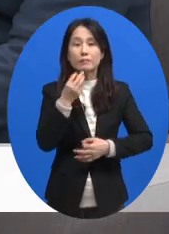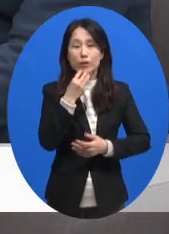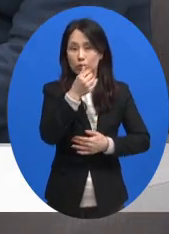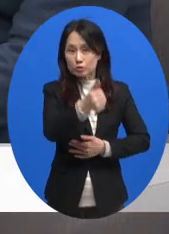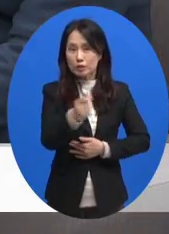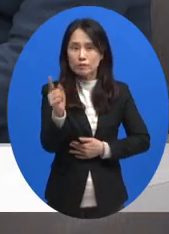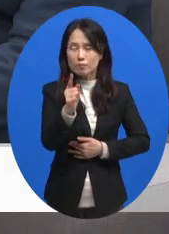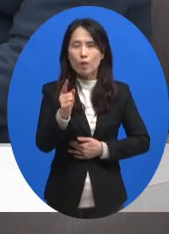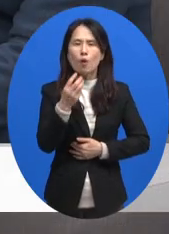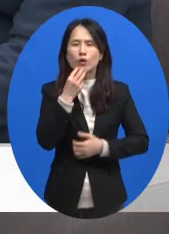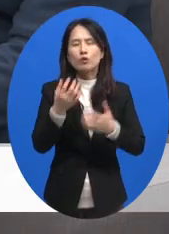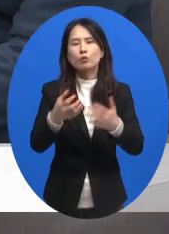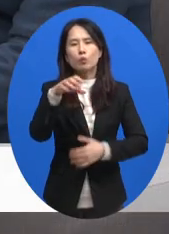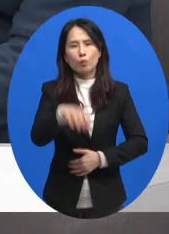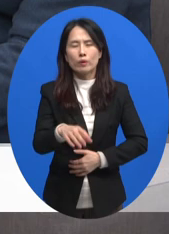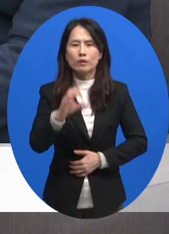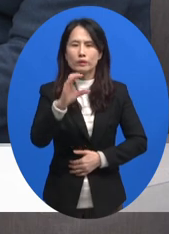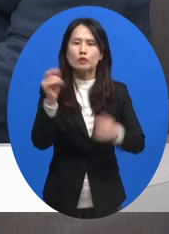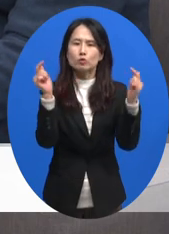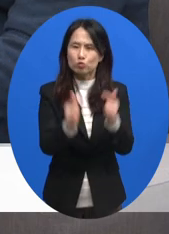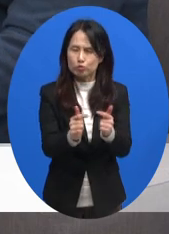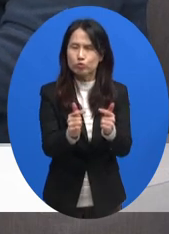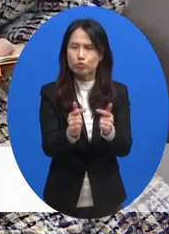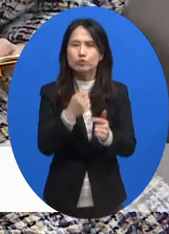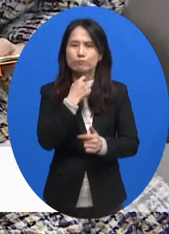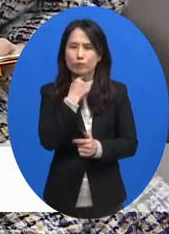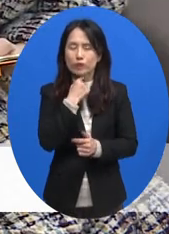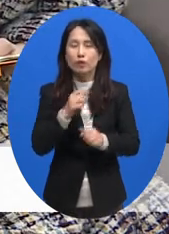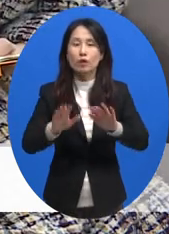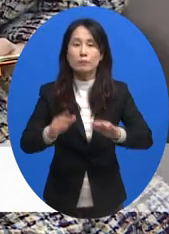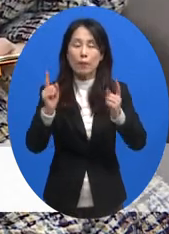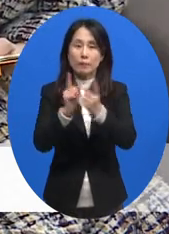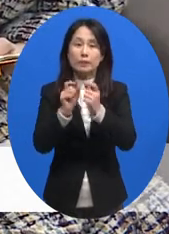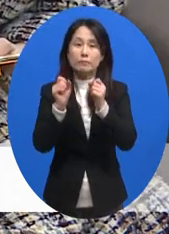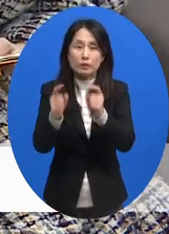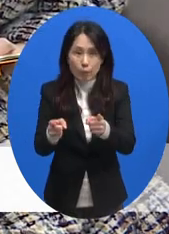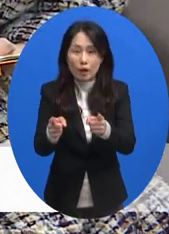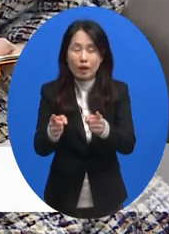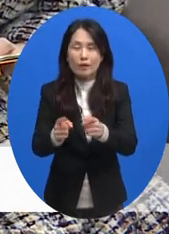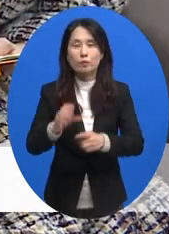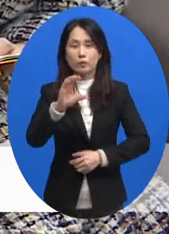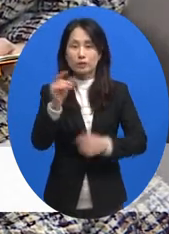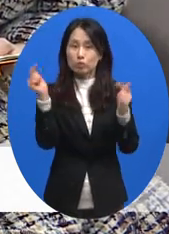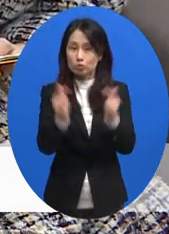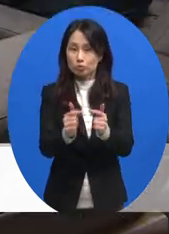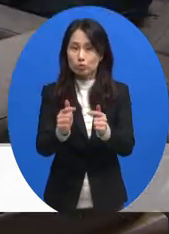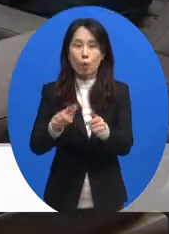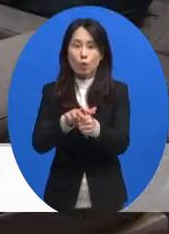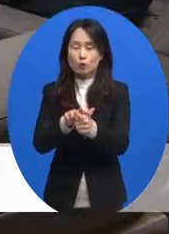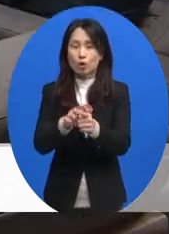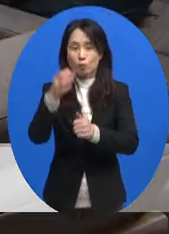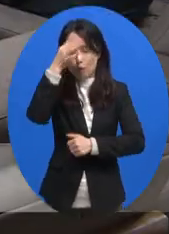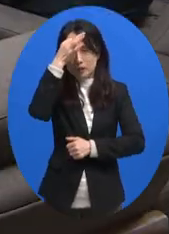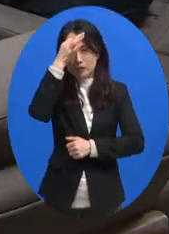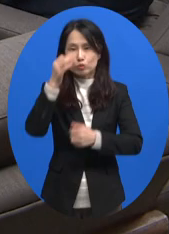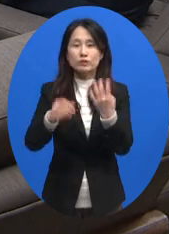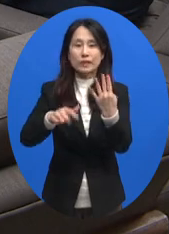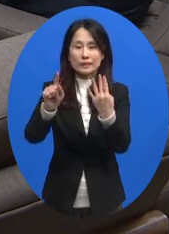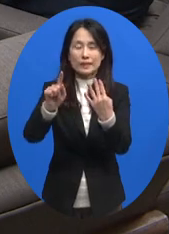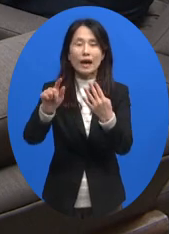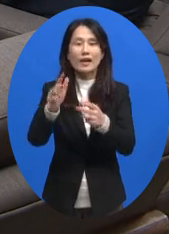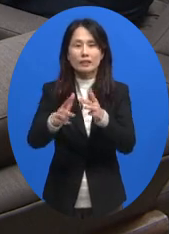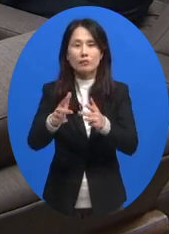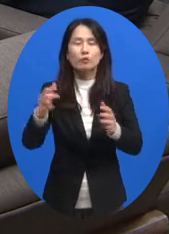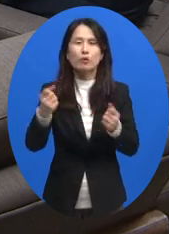경기도에서 탄소 중립을 선도적으로 해나가려 한다며 이번 만남을 계기로 탄소 중립은 물론 정보 기술, 4차 산업도 협력하길